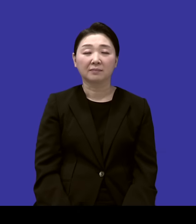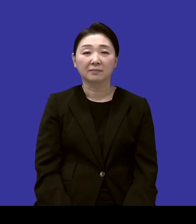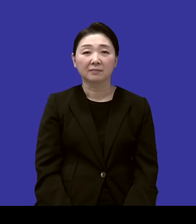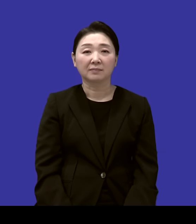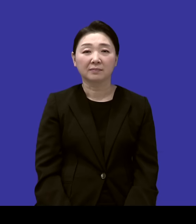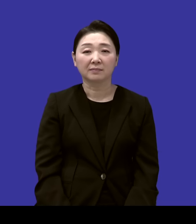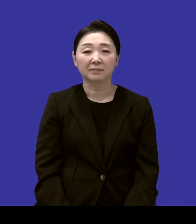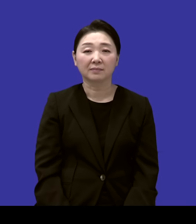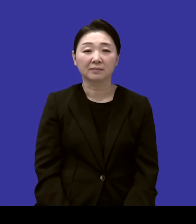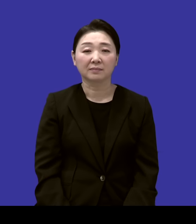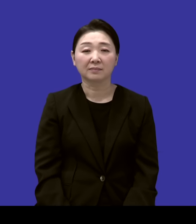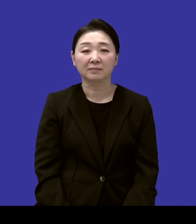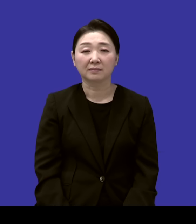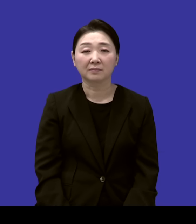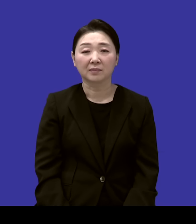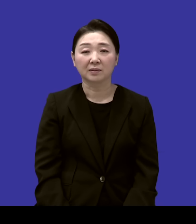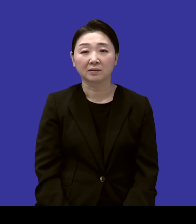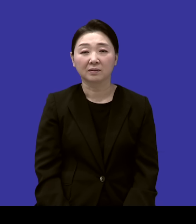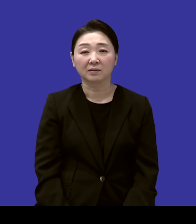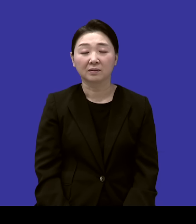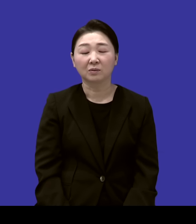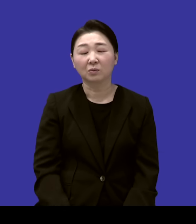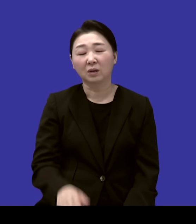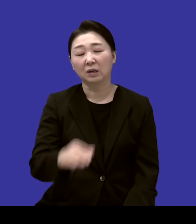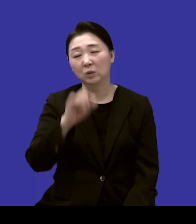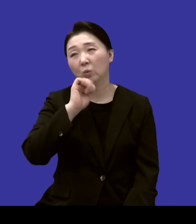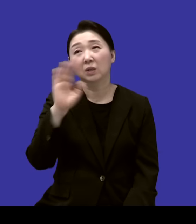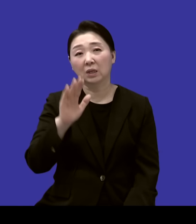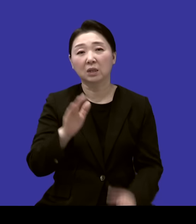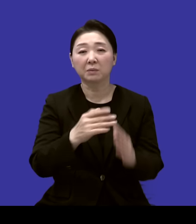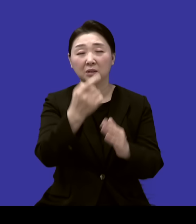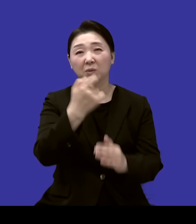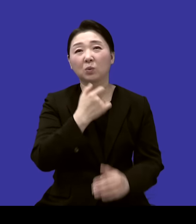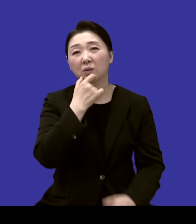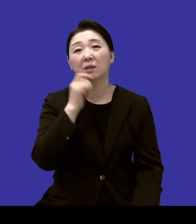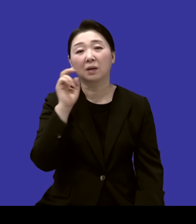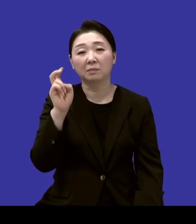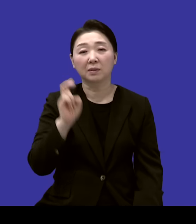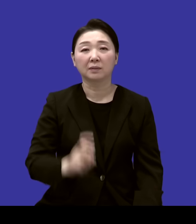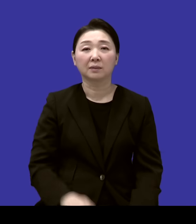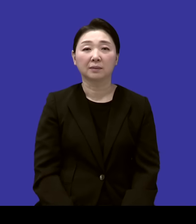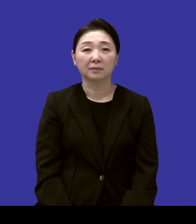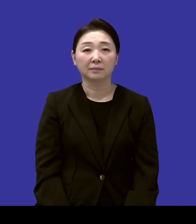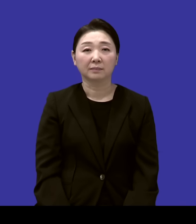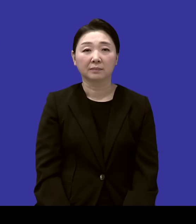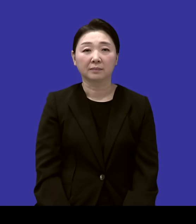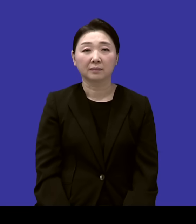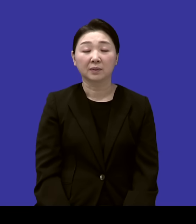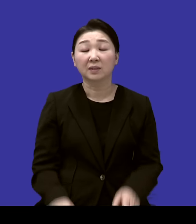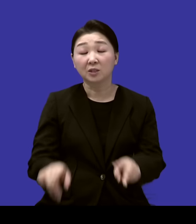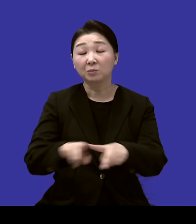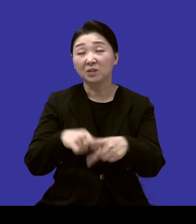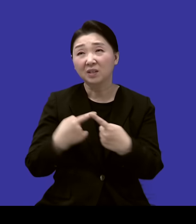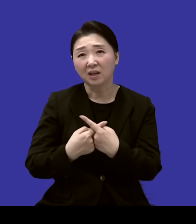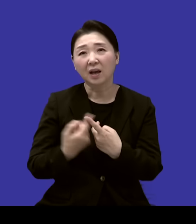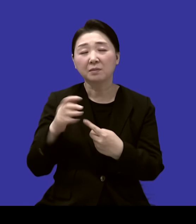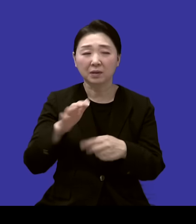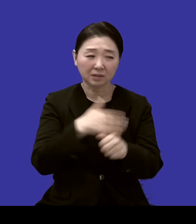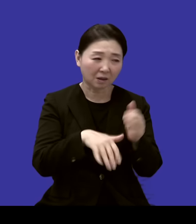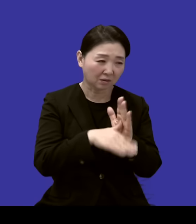우리가 흔히 얘기하는 집구석에 뭐 들어오고 싶겠어요. 그렇잖아요. 네, 정말 지금은 이해가 되는데 아. 그때는 정말 너무 힘들었던 것